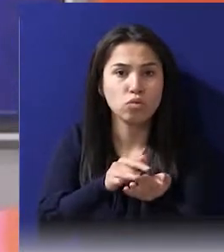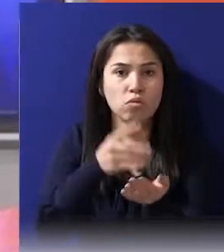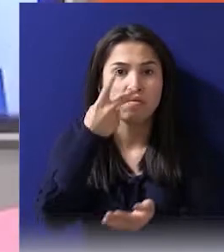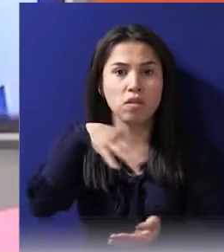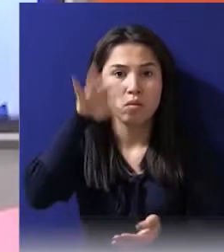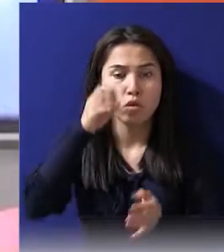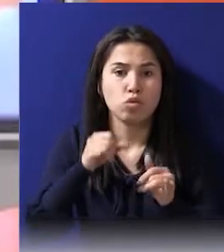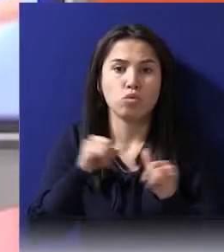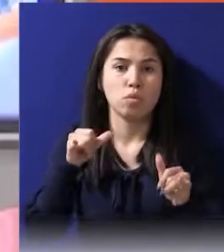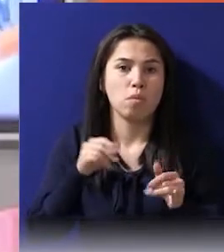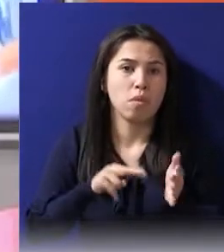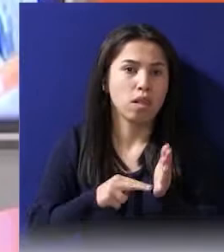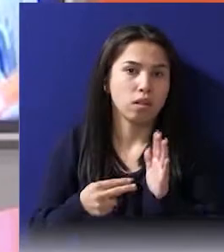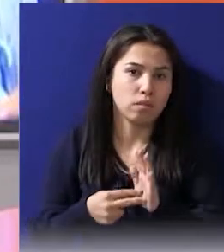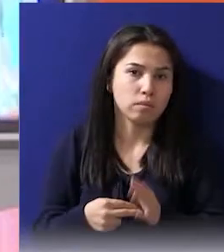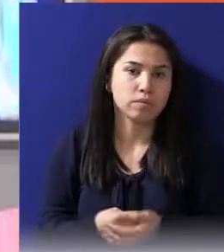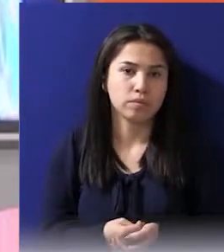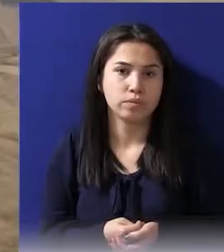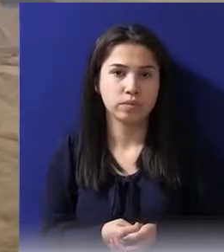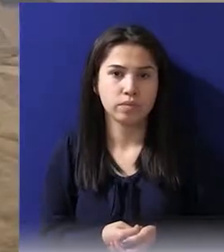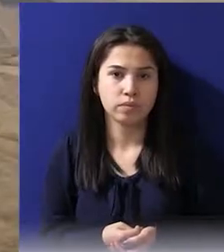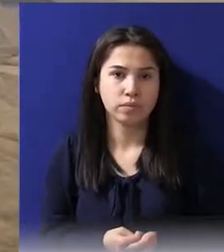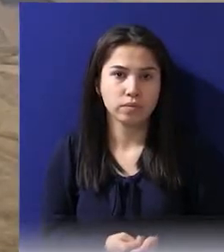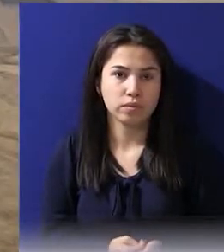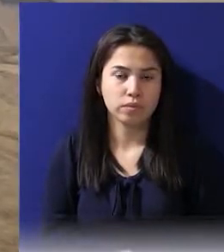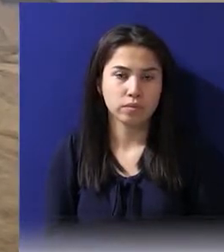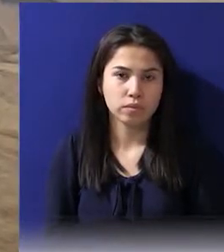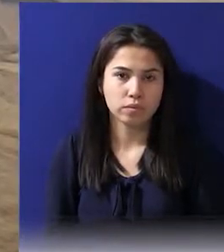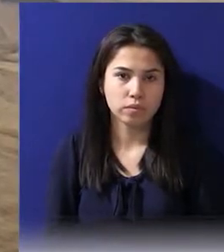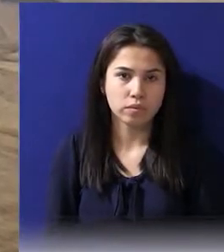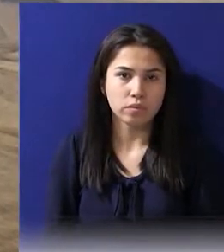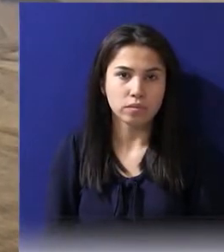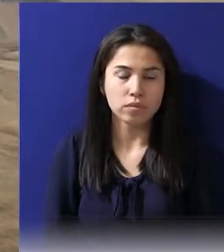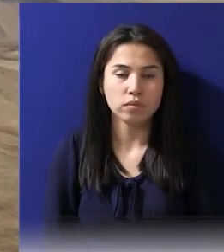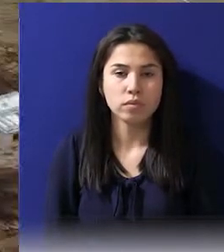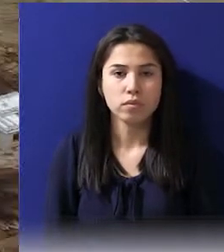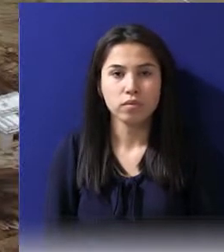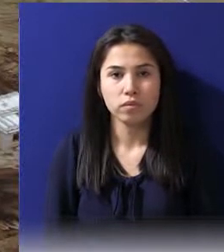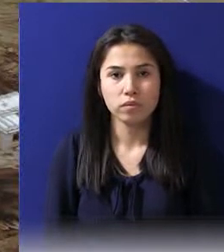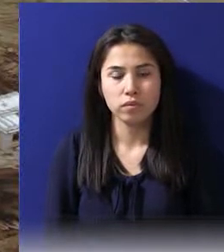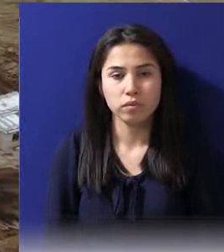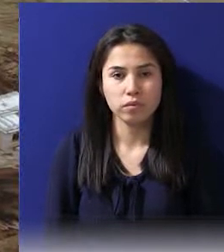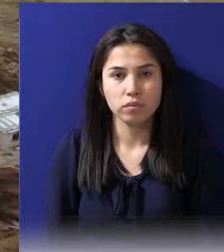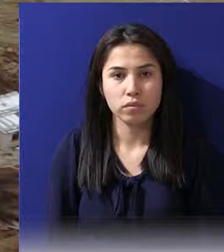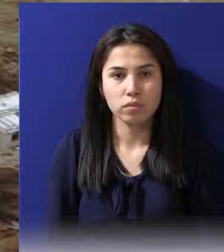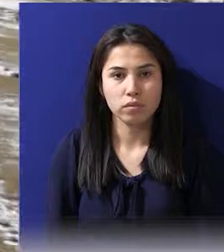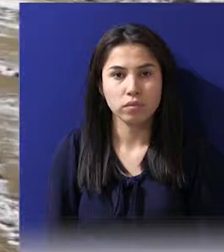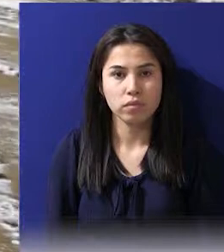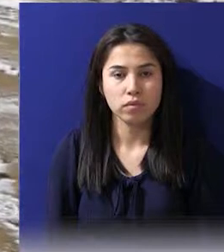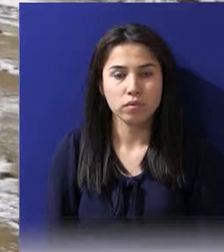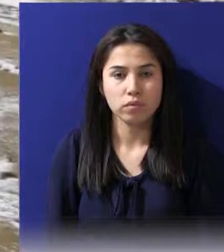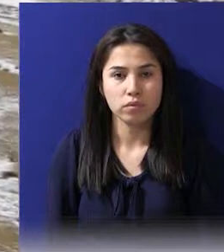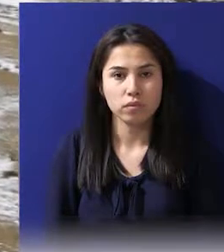кем дегенде 20%-ға жетпек. Туризм саласын қай бағытта болмасын жандандыруға әулиеата жерінің әлеуеті